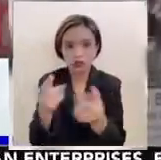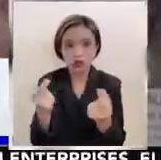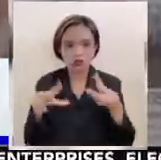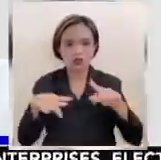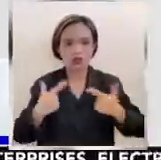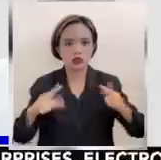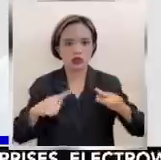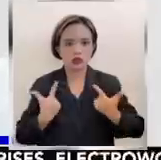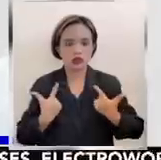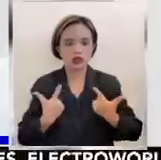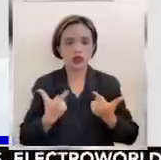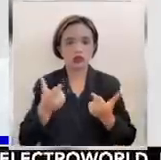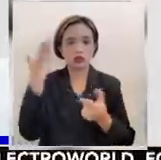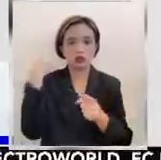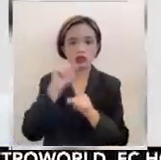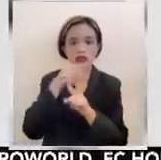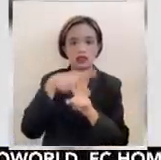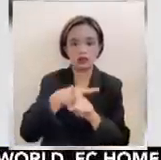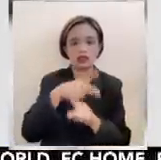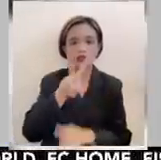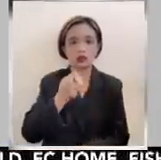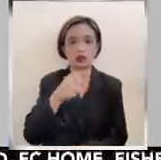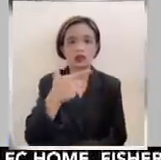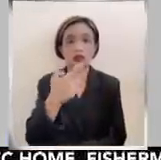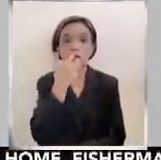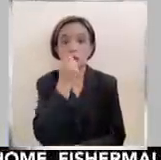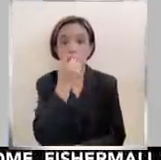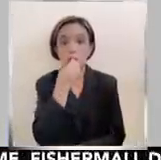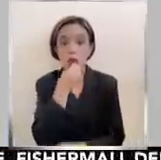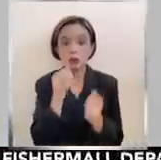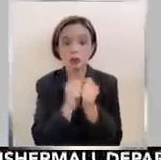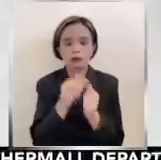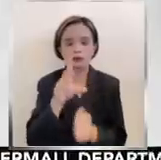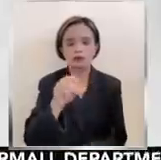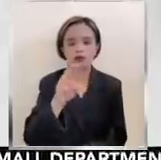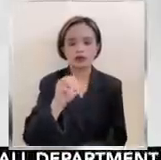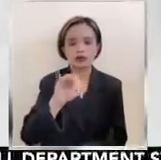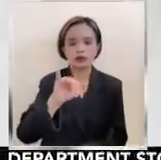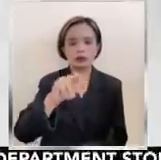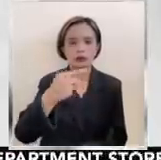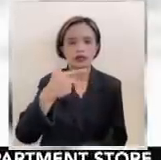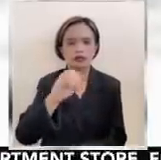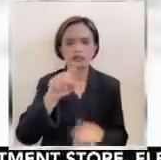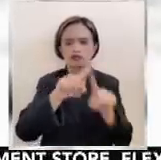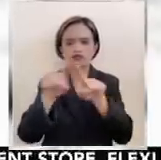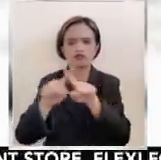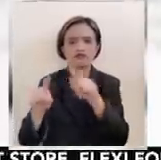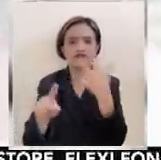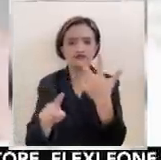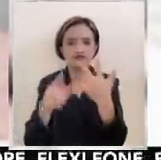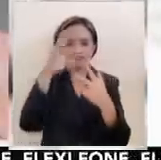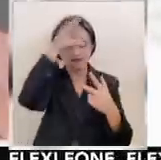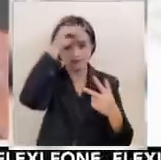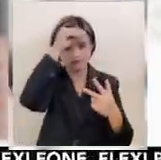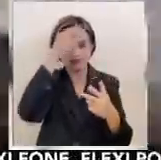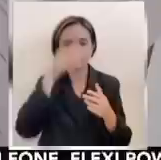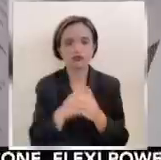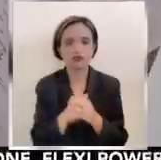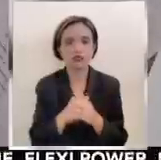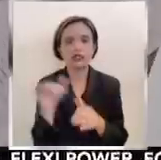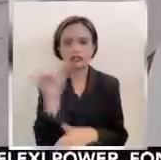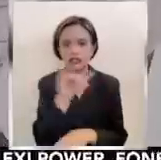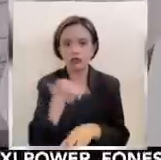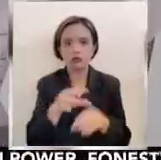April 2021 kasama sina Domingo Carable, Jason Amoroto at Erlindo Tahop na pawang missing din.